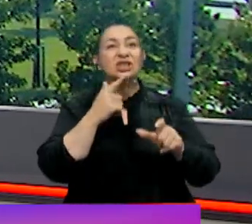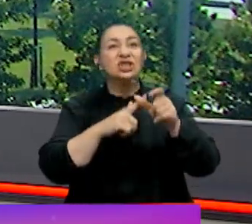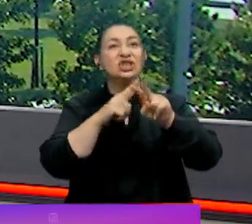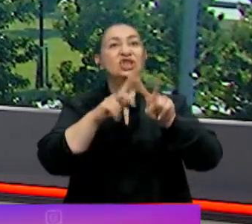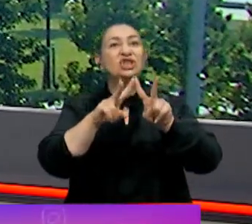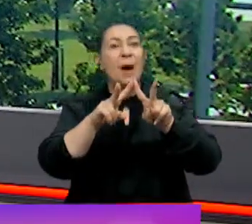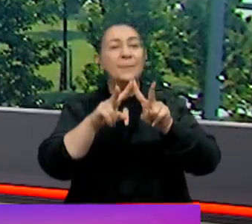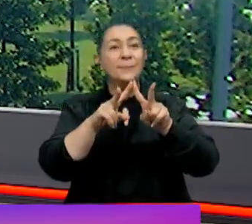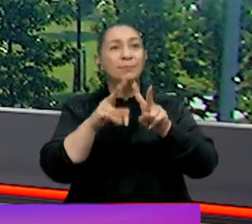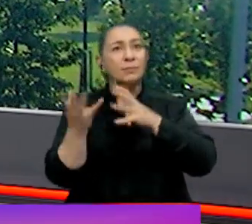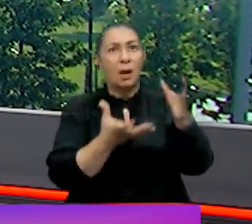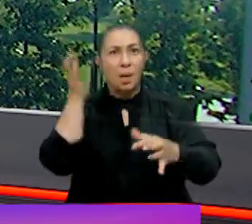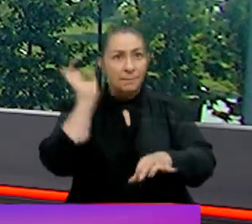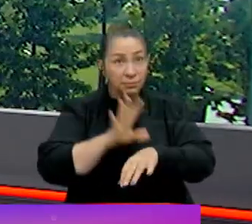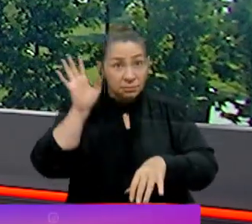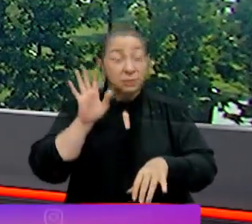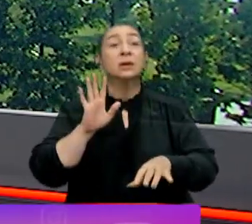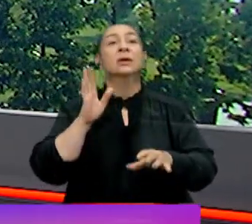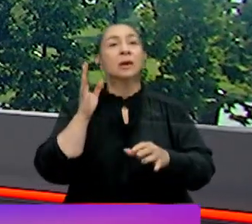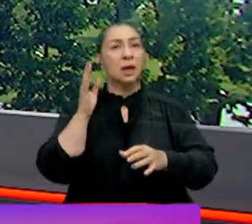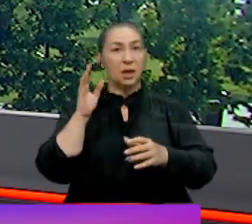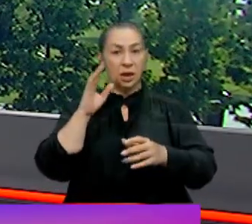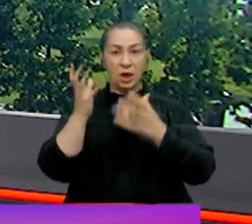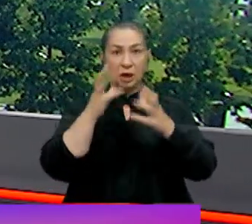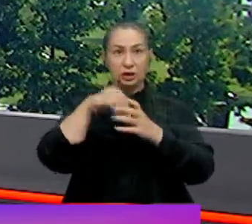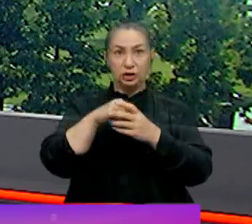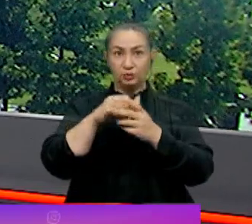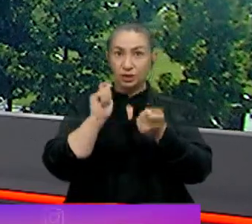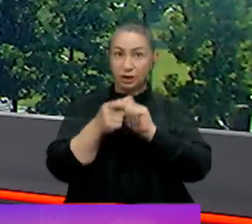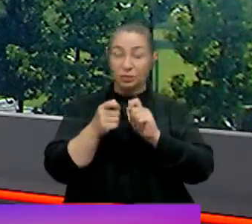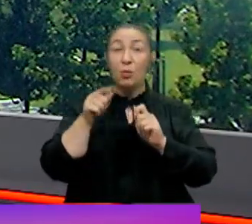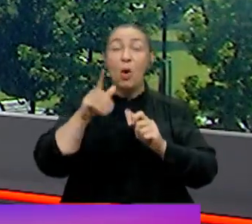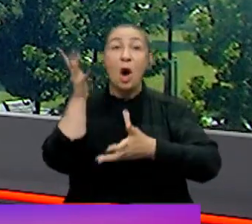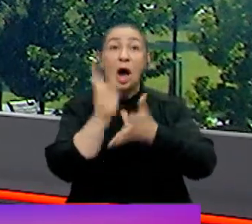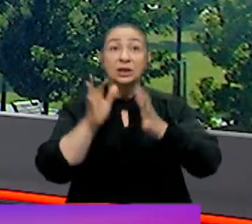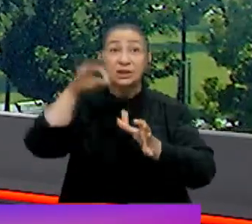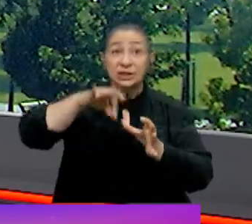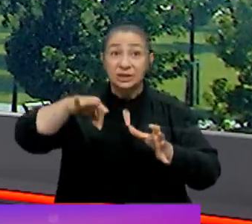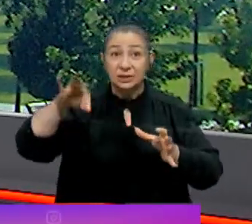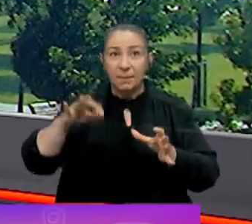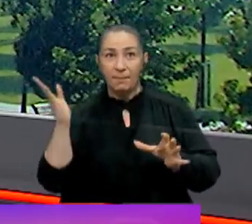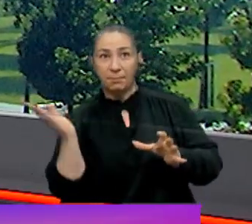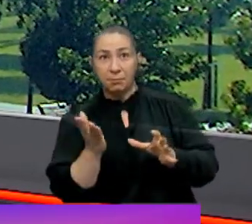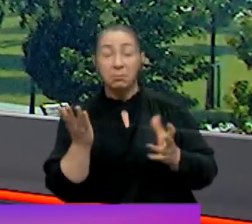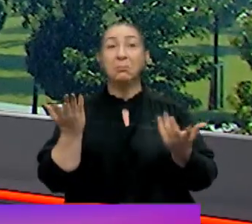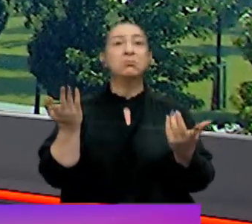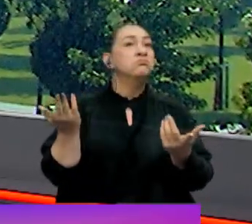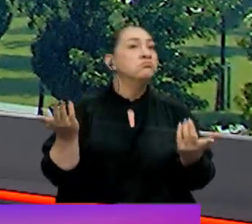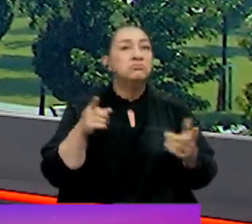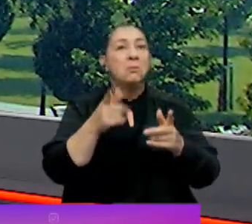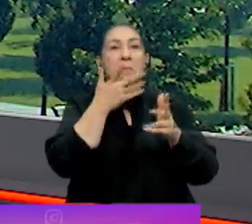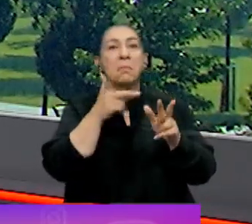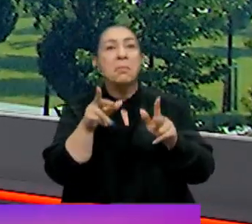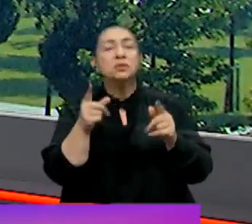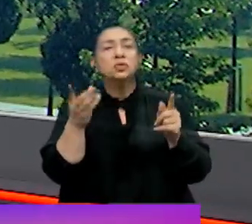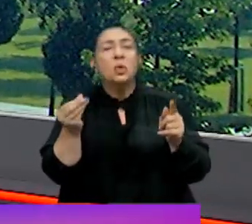türü yanmaya mı müsait, yoksa yangın için mi evrimleşmiş? Acaba bu ağaçların dikilmesi sabotaj mıymış? Buna benzer